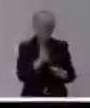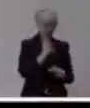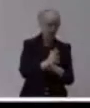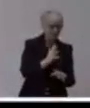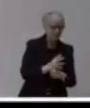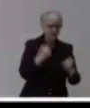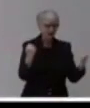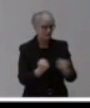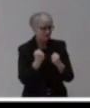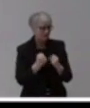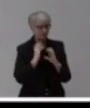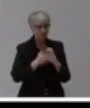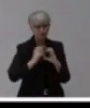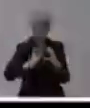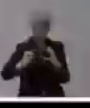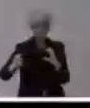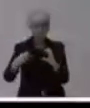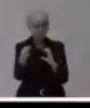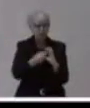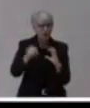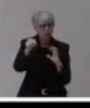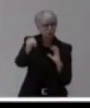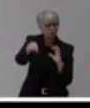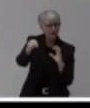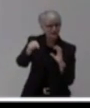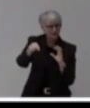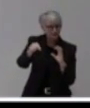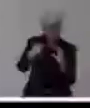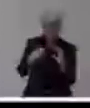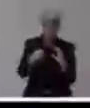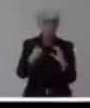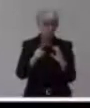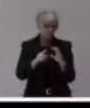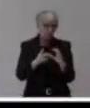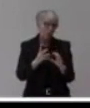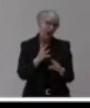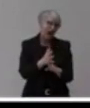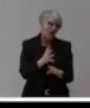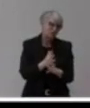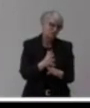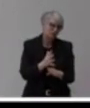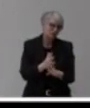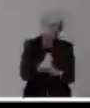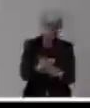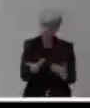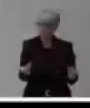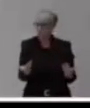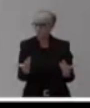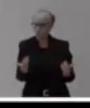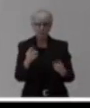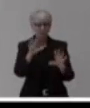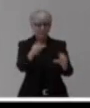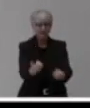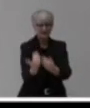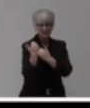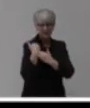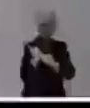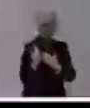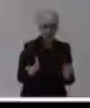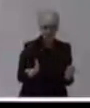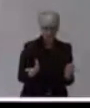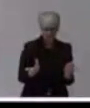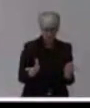altre attività del progetto, ma è anche di accesso quindi a interventi di presa in carico laddove necessario.